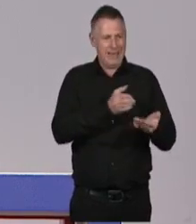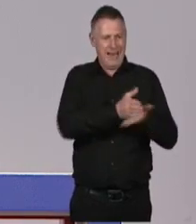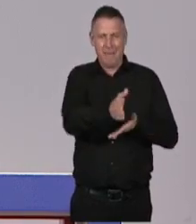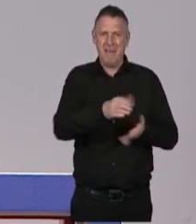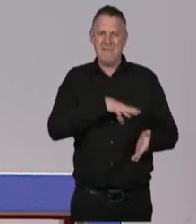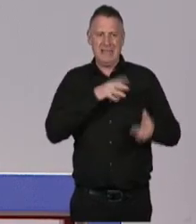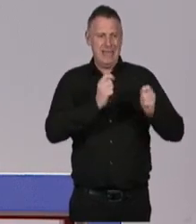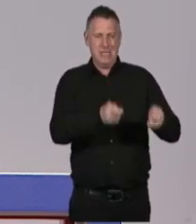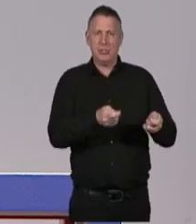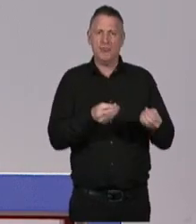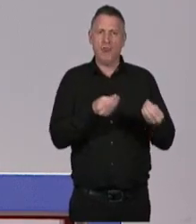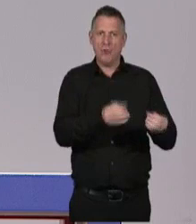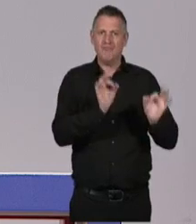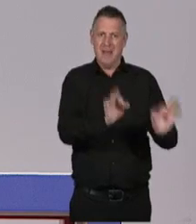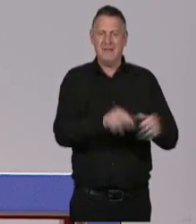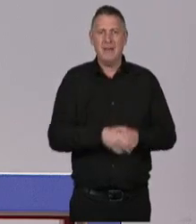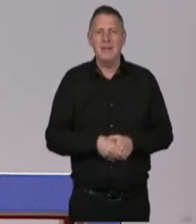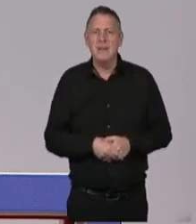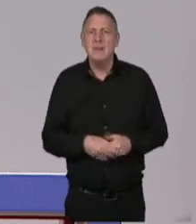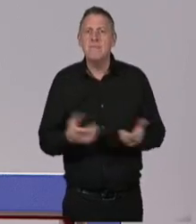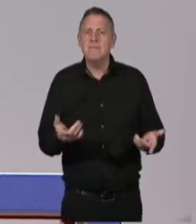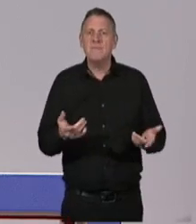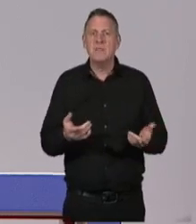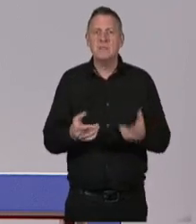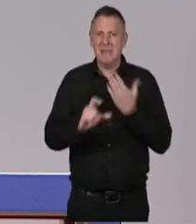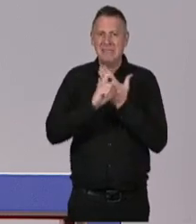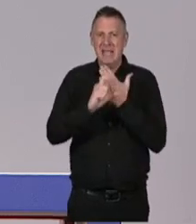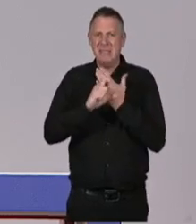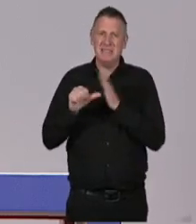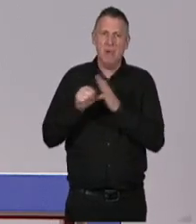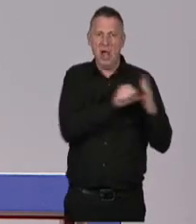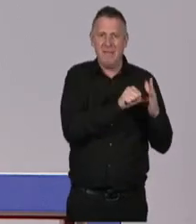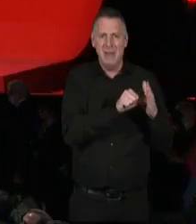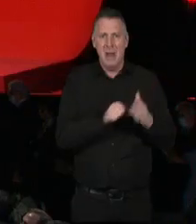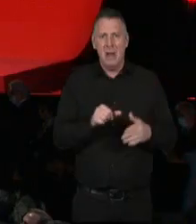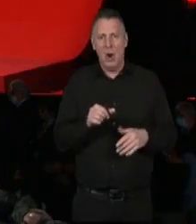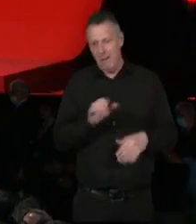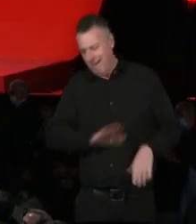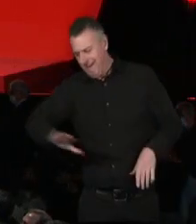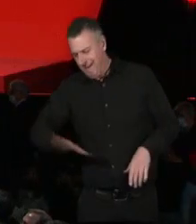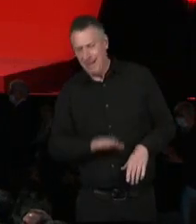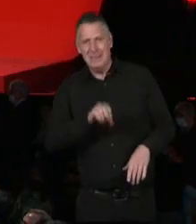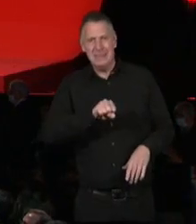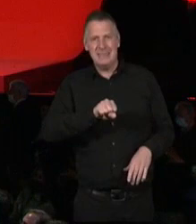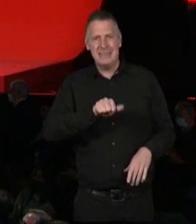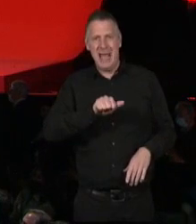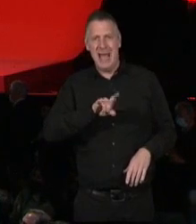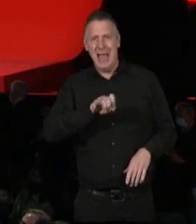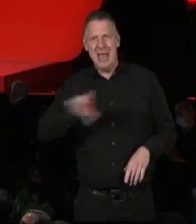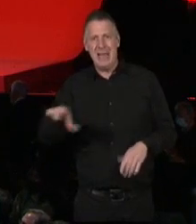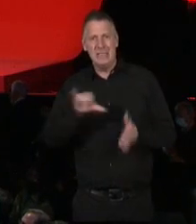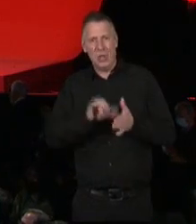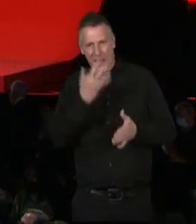Et je leur dis, le combat contre l'islamisme au Sahel, je le poursuivrai.